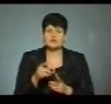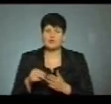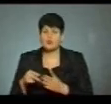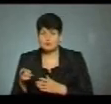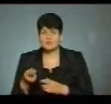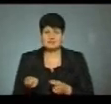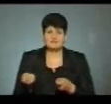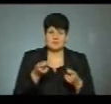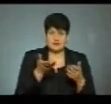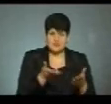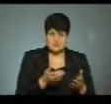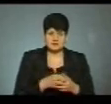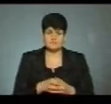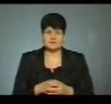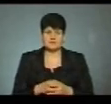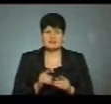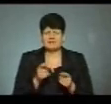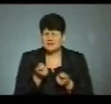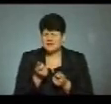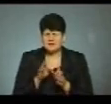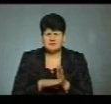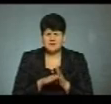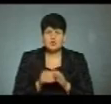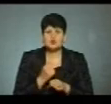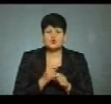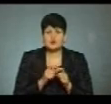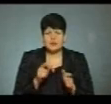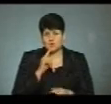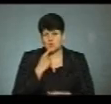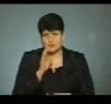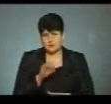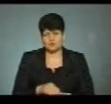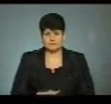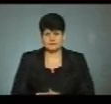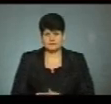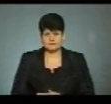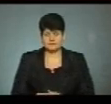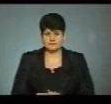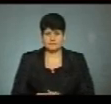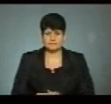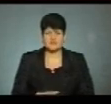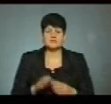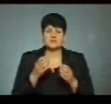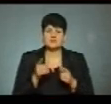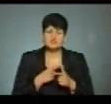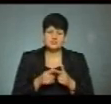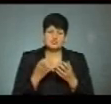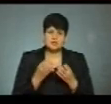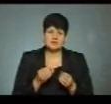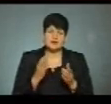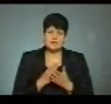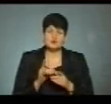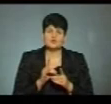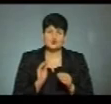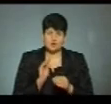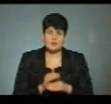оце ви приносили, навіть найдрібнішу шоколадку, навіть цукерку. Петро, чи є що ще додати про свою боротьбу?